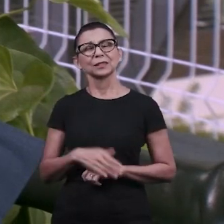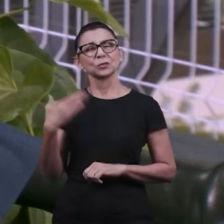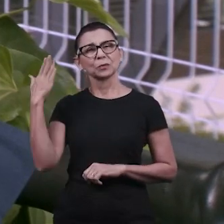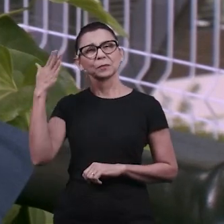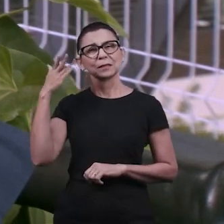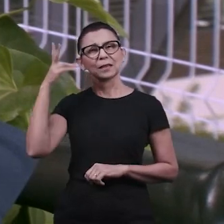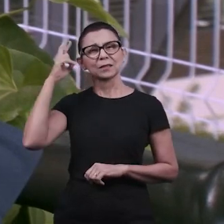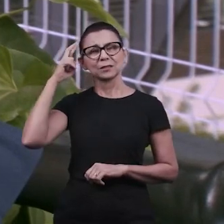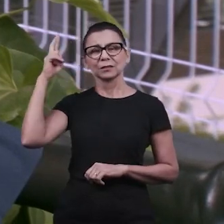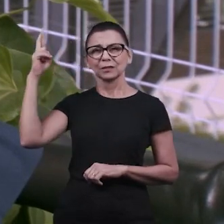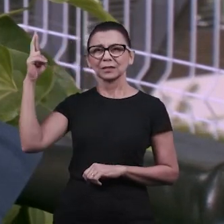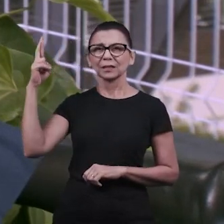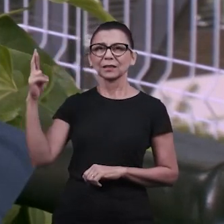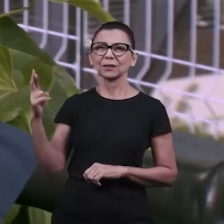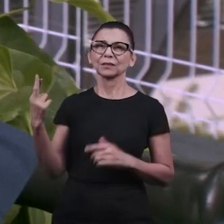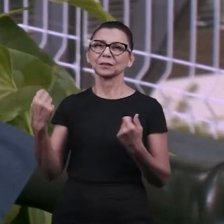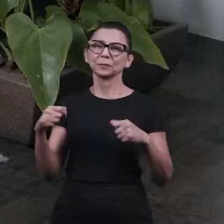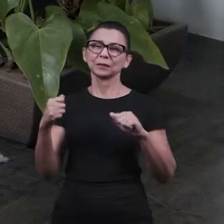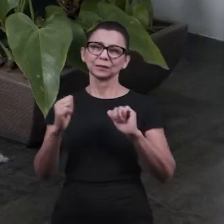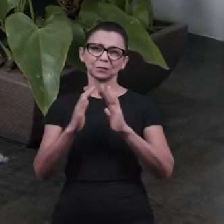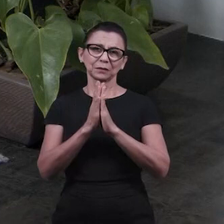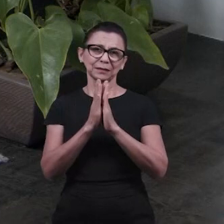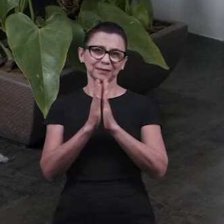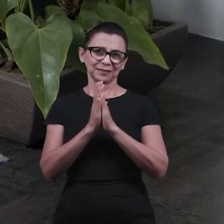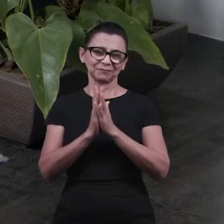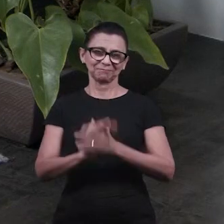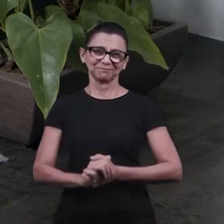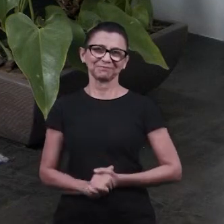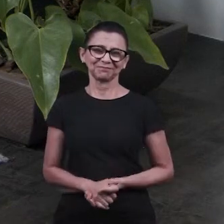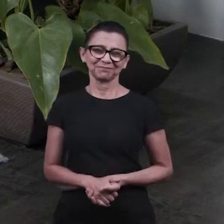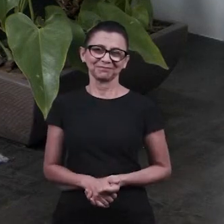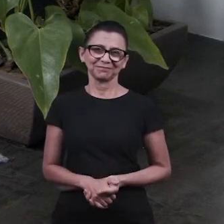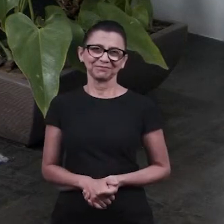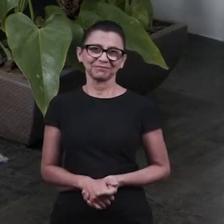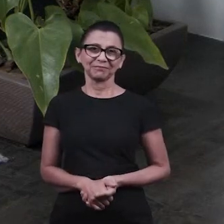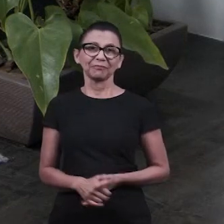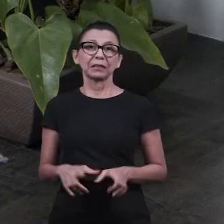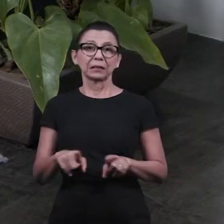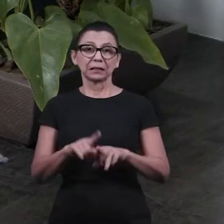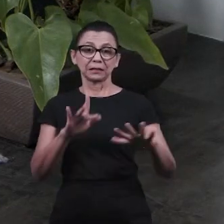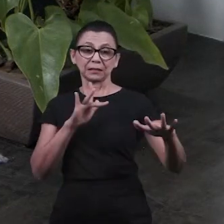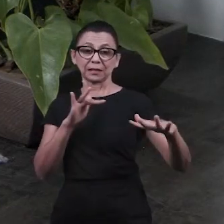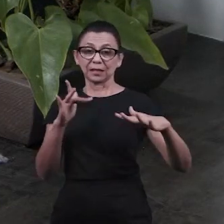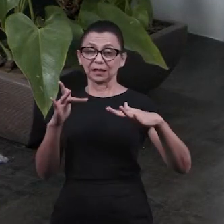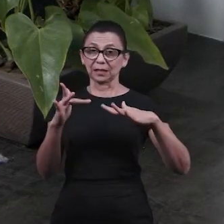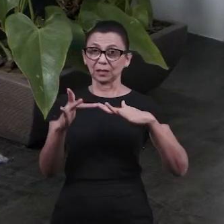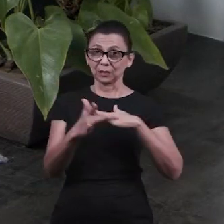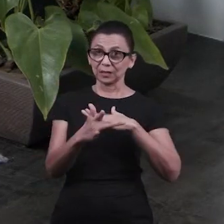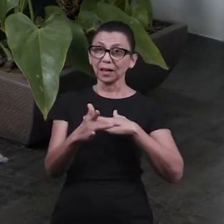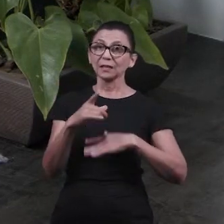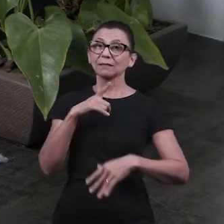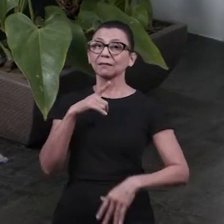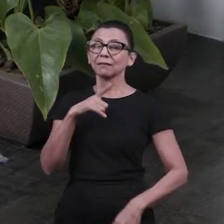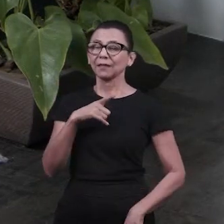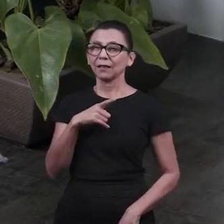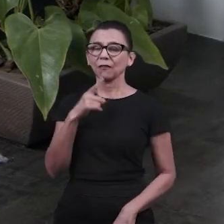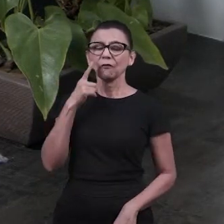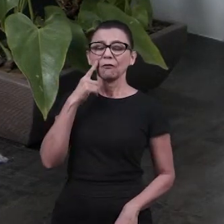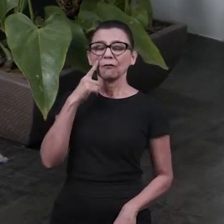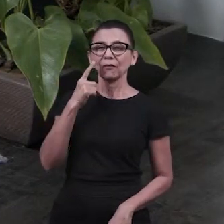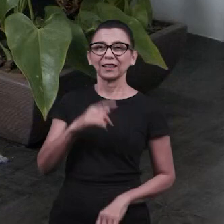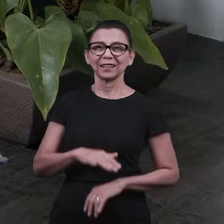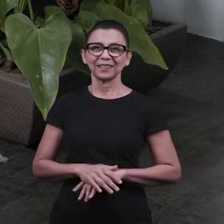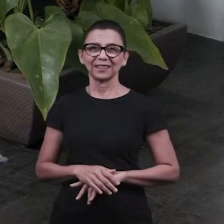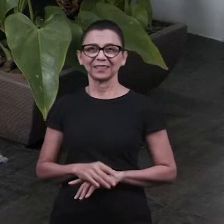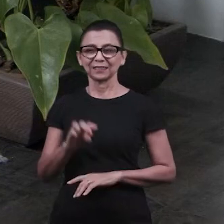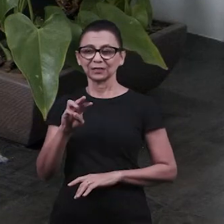et aussi ont besoin d'une prière. Aussi, nous sommes dans les réseaux sociaux. Vous pouvez connaître